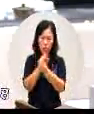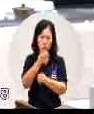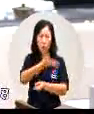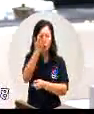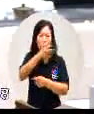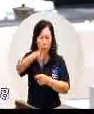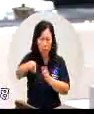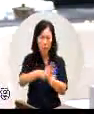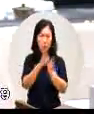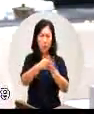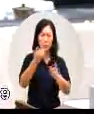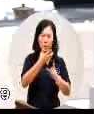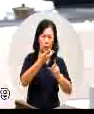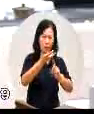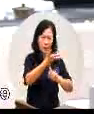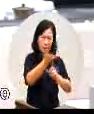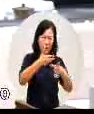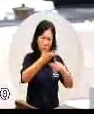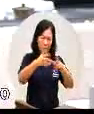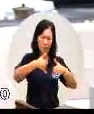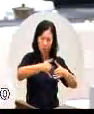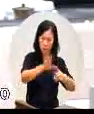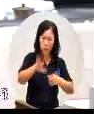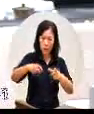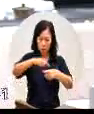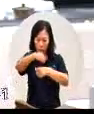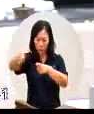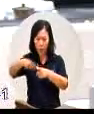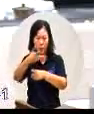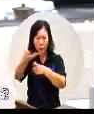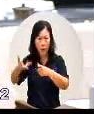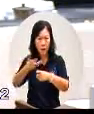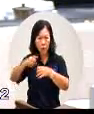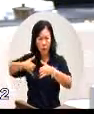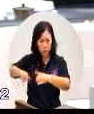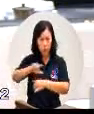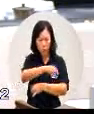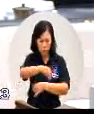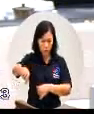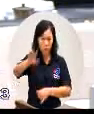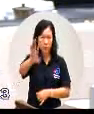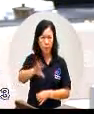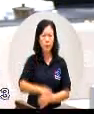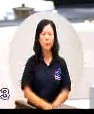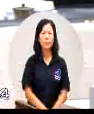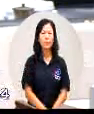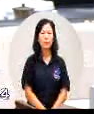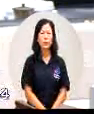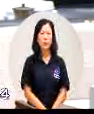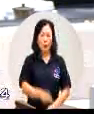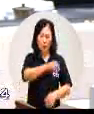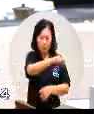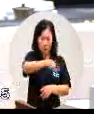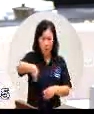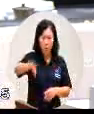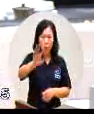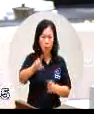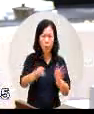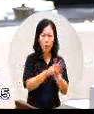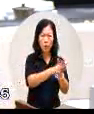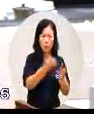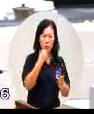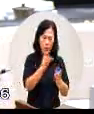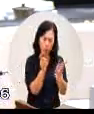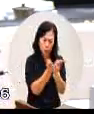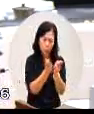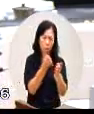潭路到环潭路，哦，其实我你要特别注意哈，莲潭路到环潭路，这个短短